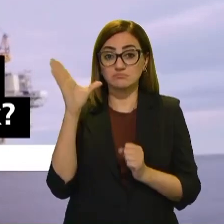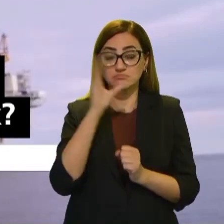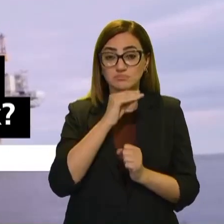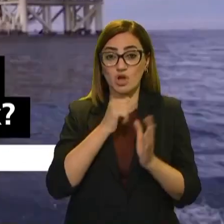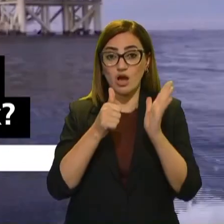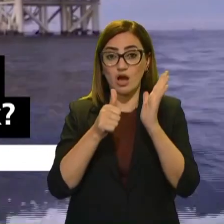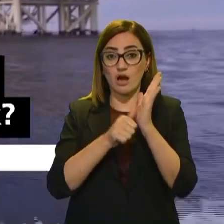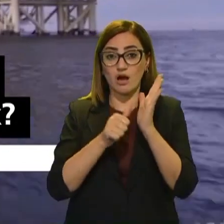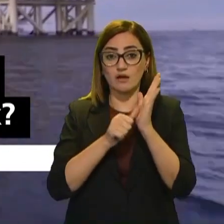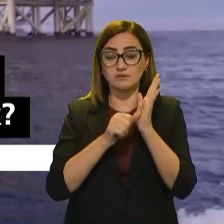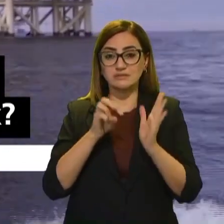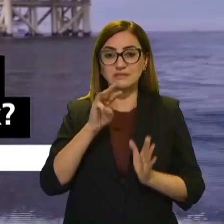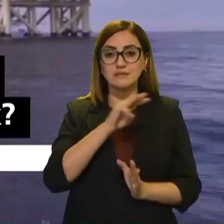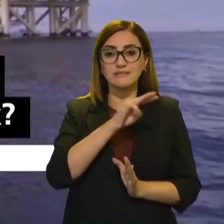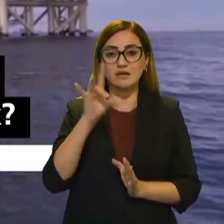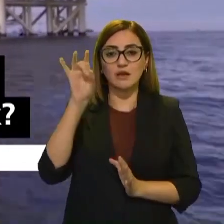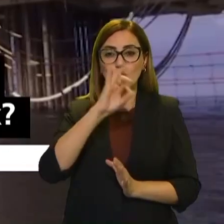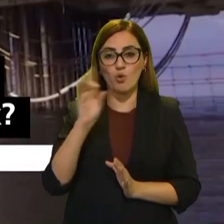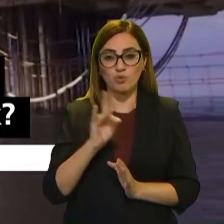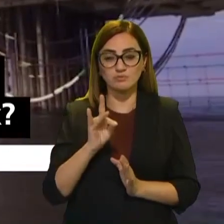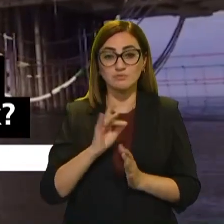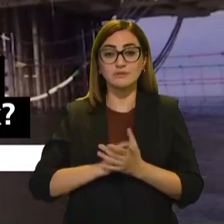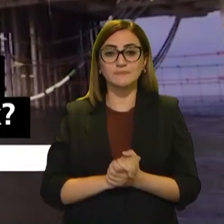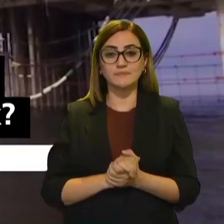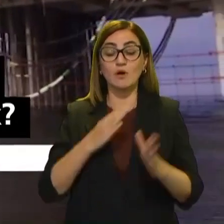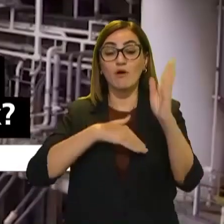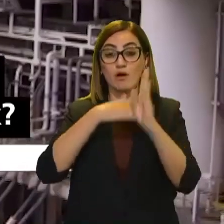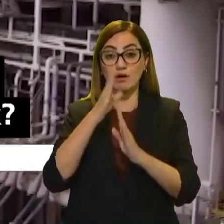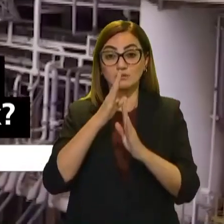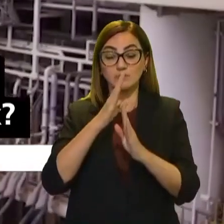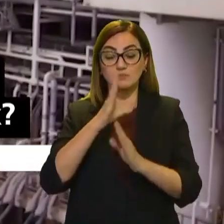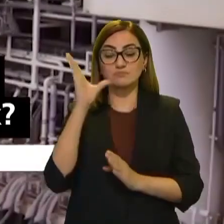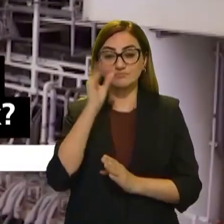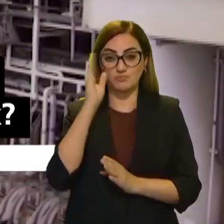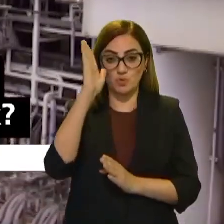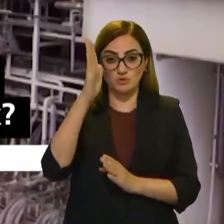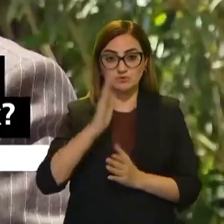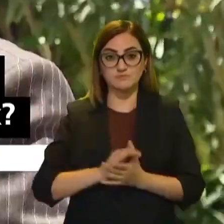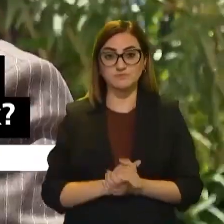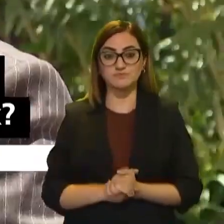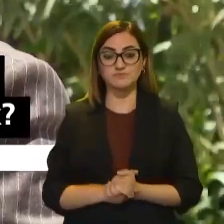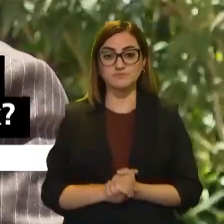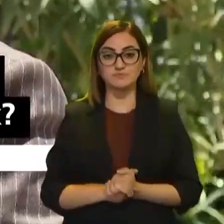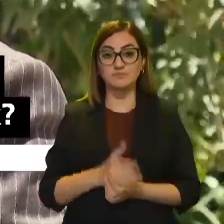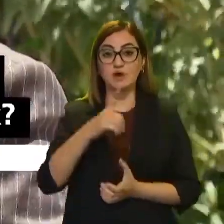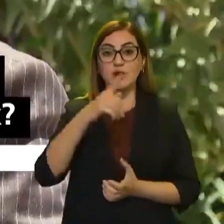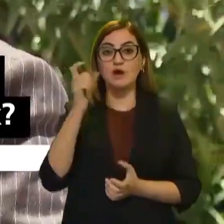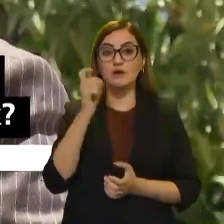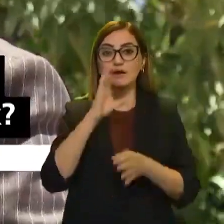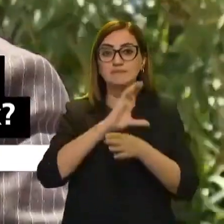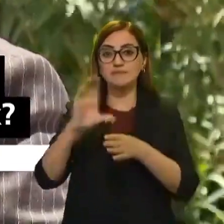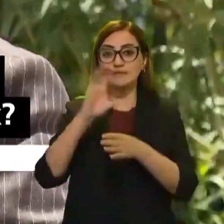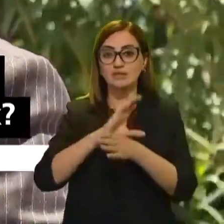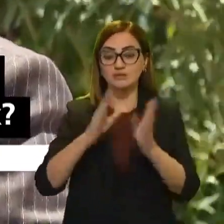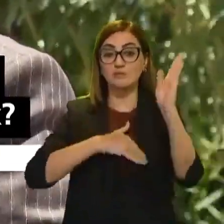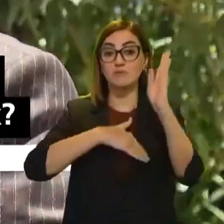kub futa dək, başqa sözlə 170 milyard kubmetrədək artmaq imkanı olduğu proqnozlaşdırılır. Qaz ixrac imkanlarını bir